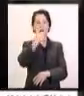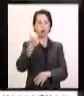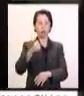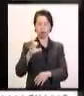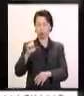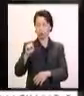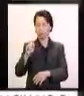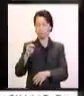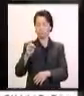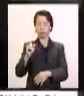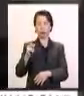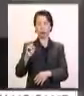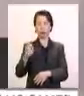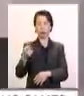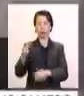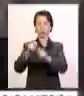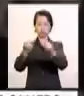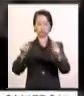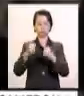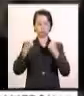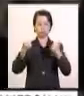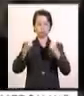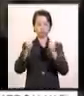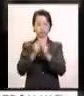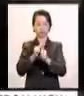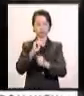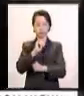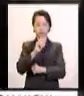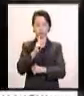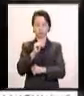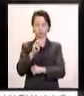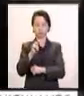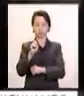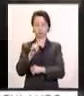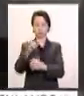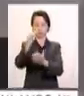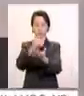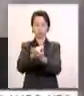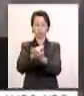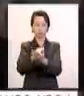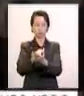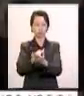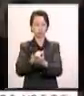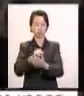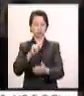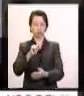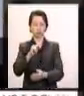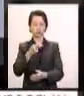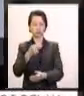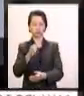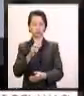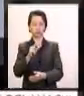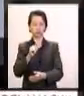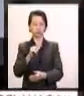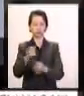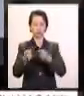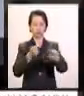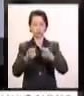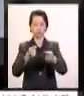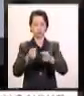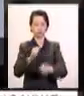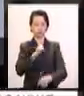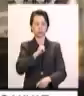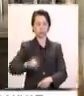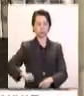Samarkand menjadi saksi lokasi kegagahan Iskandar Zulkarnain, penaklukan Genghis Khan dan kehebatan pemerintah agung Amir